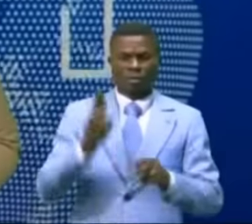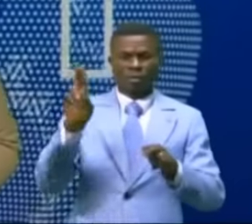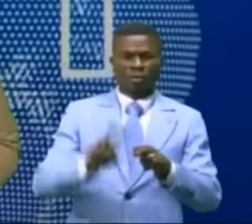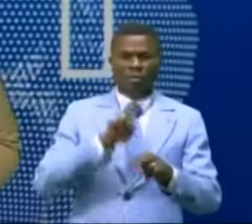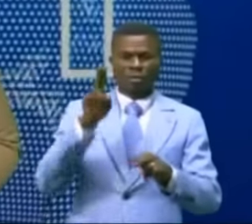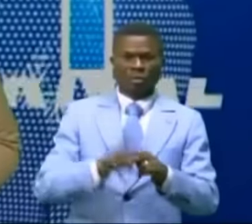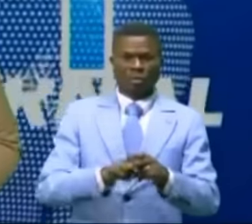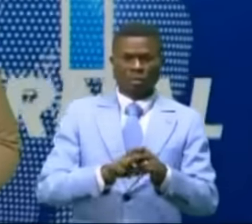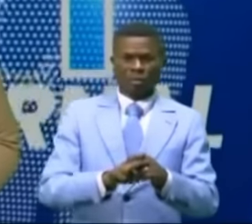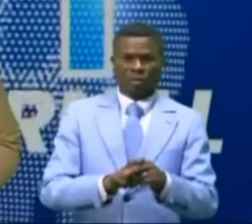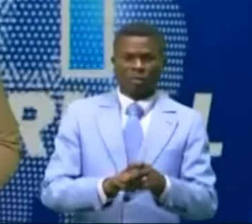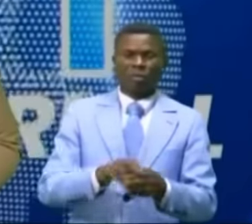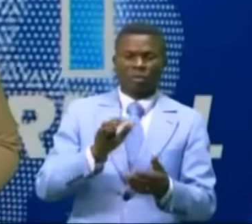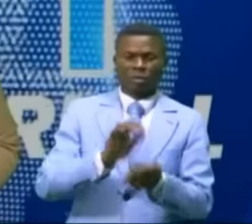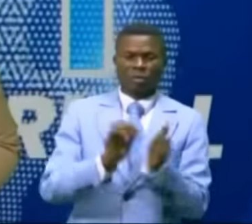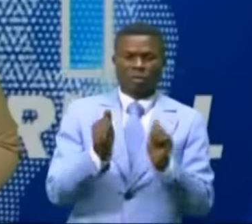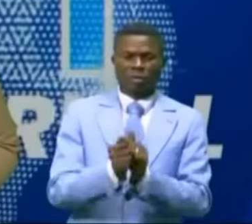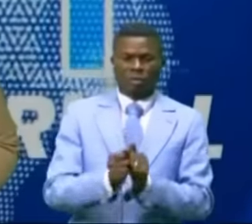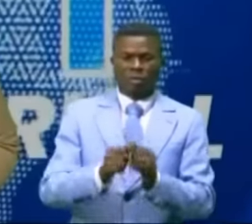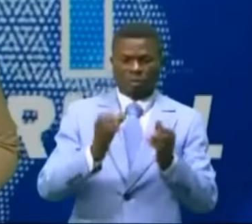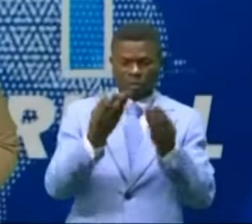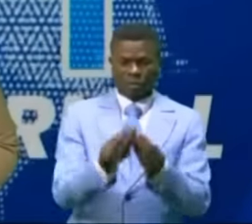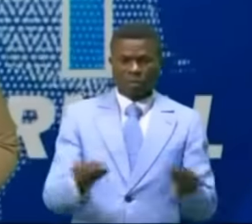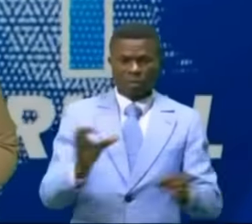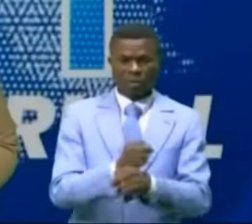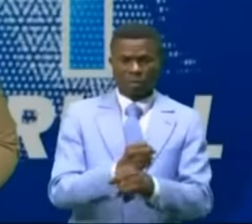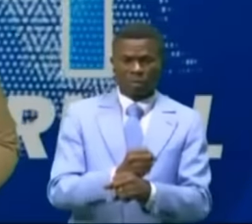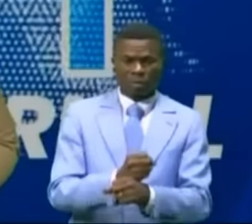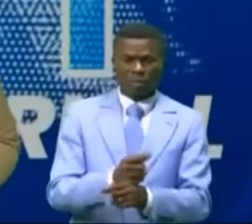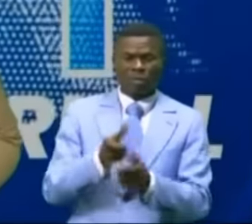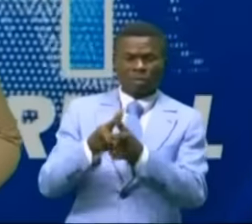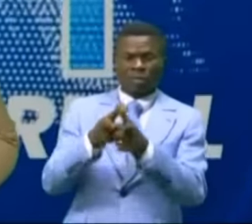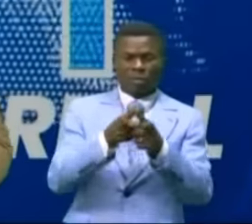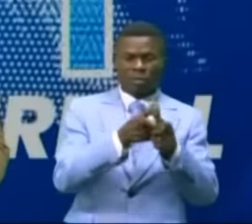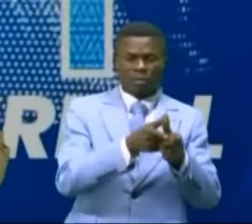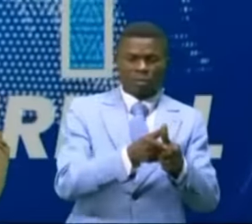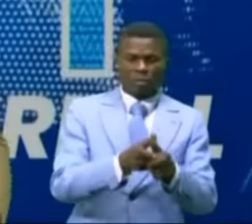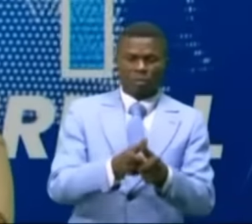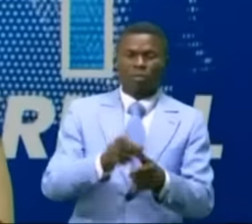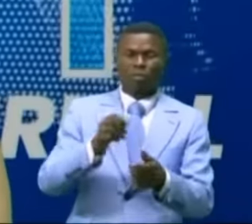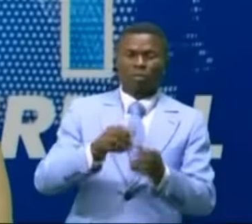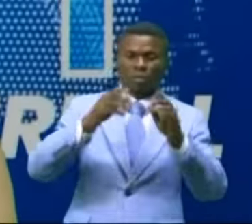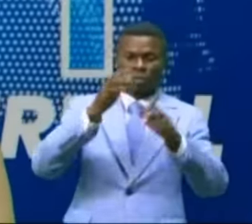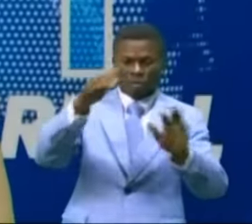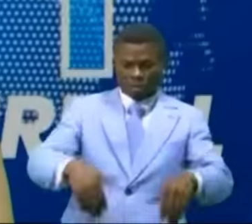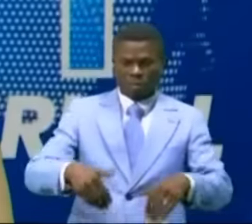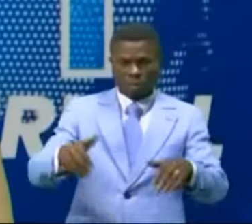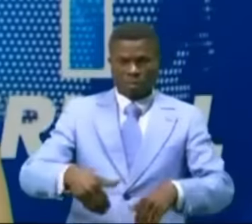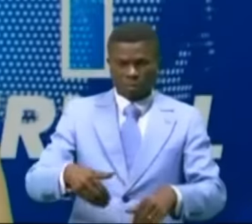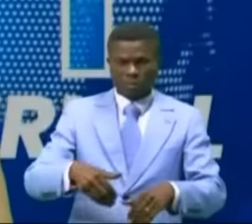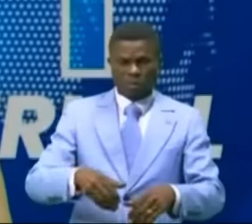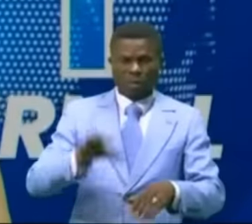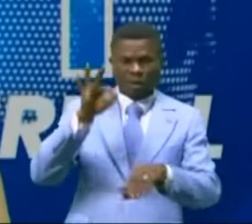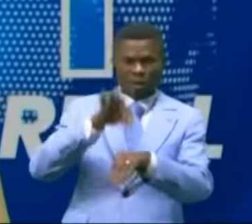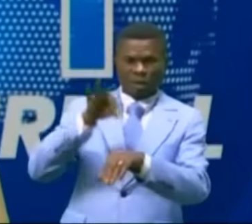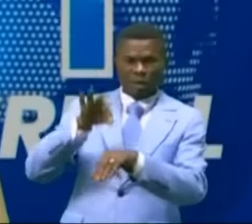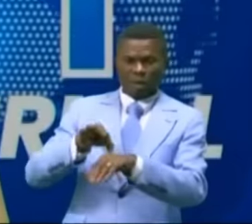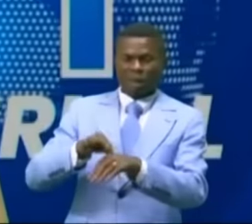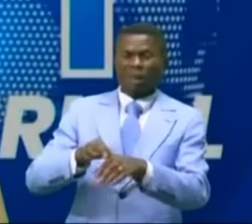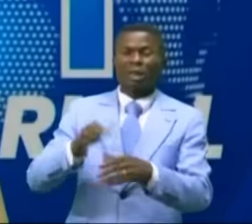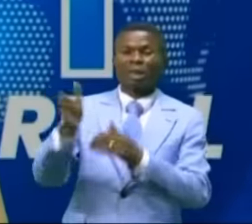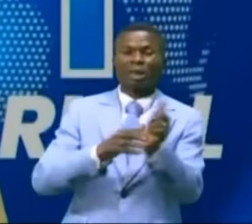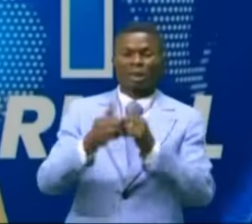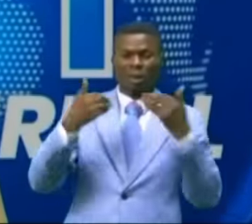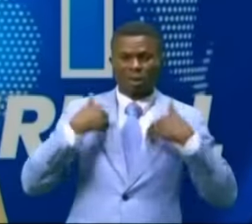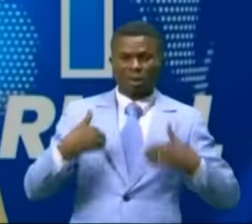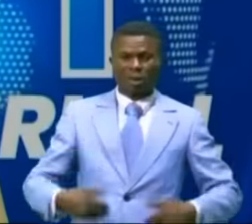L'utilisation des pesticides de synthèse pour désinsectiser les plantations peut avoir des conséquences sur la santé. Ceci